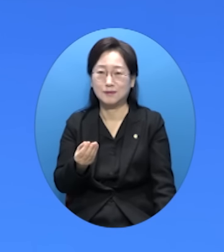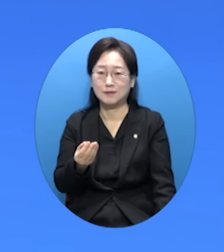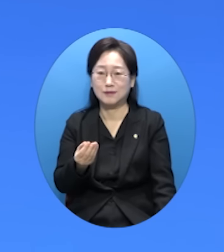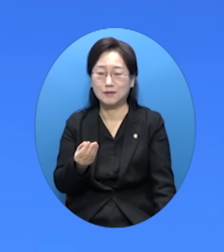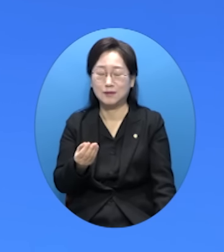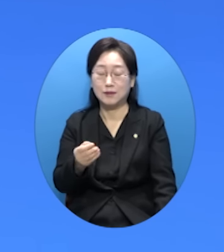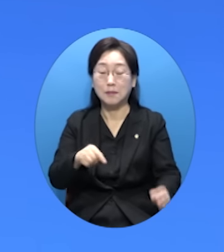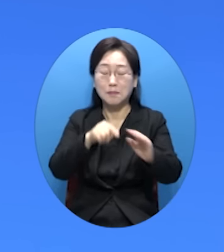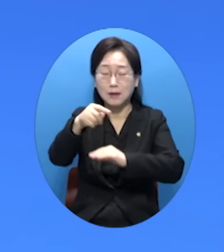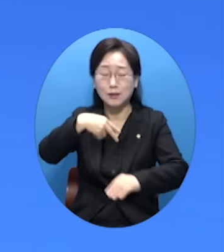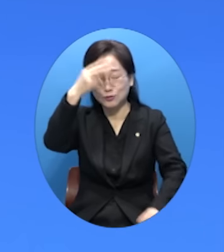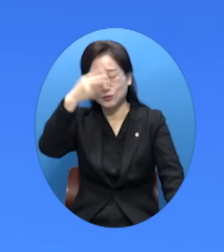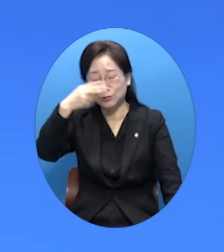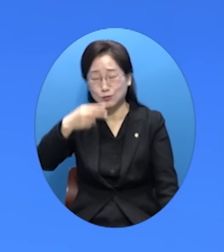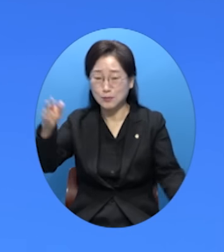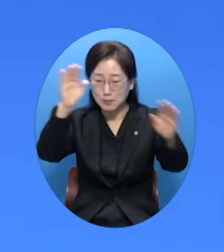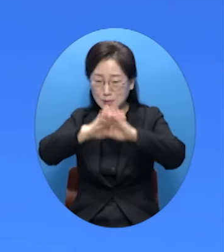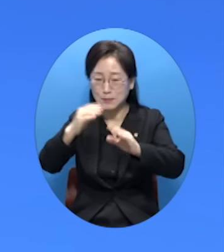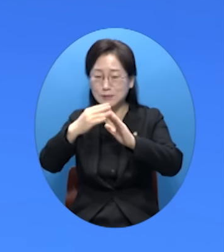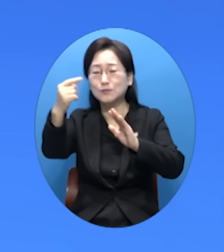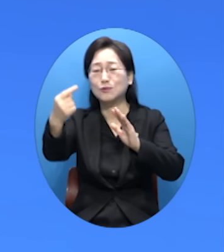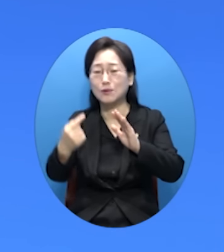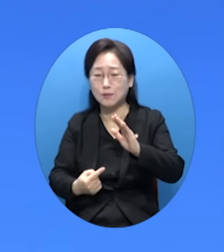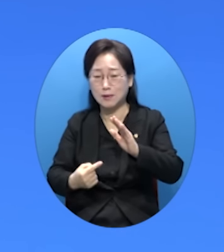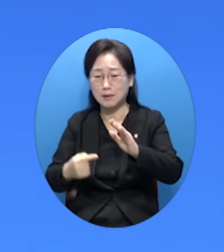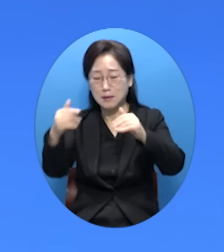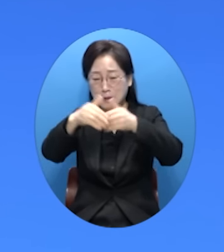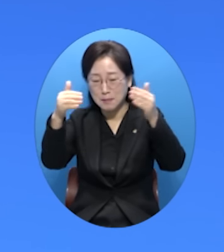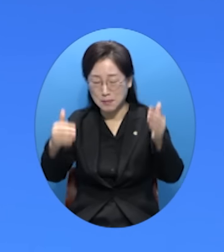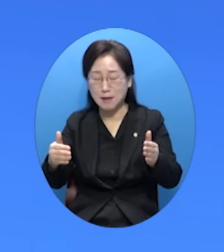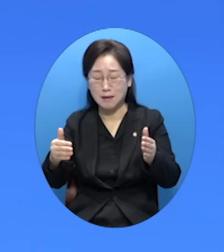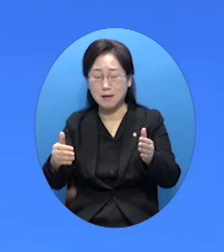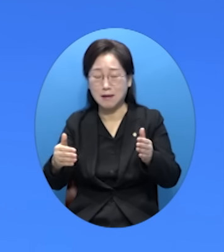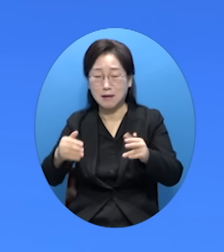나가서는 술 먹고 들어와서 밤에는 방구석에 와서